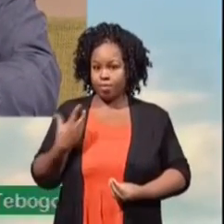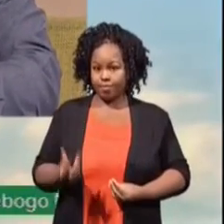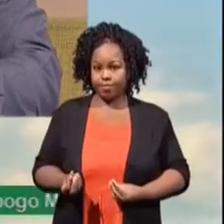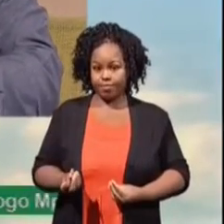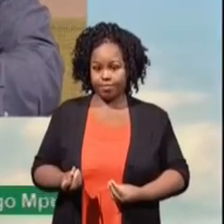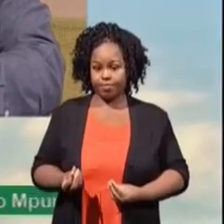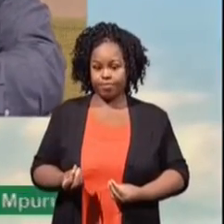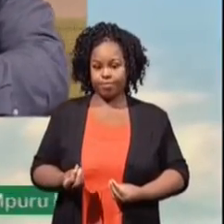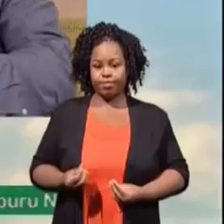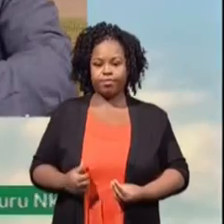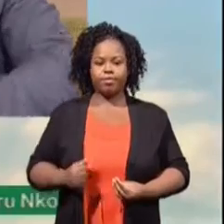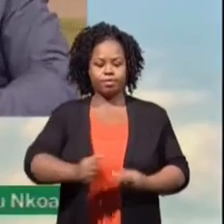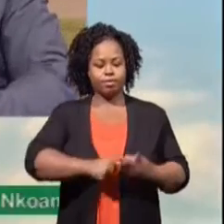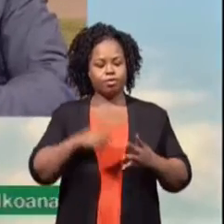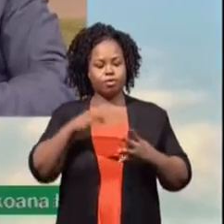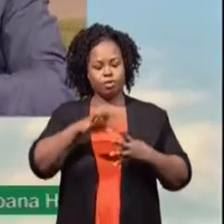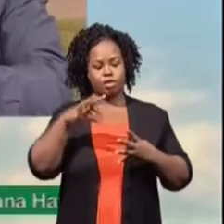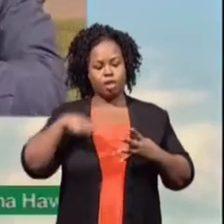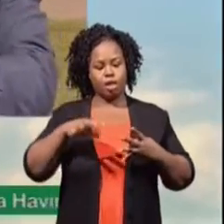4